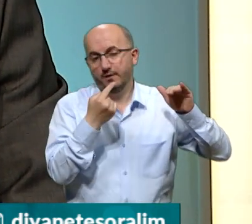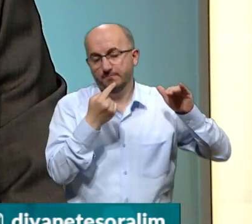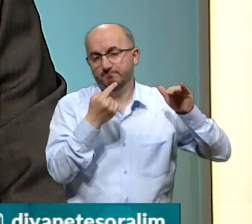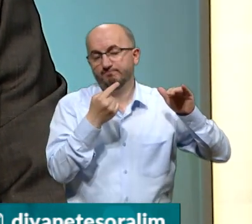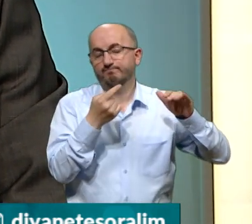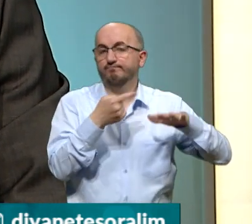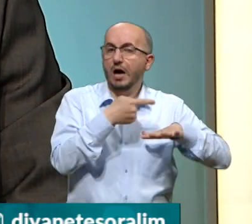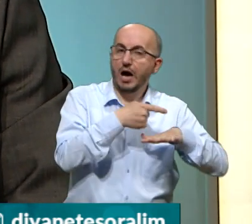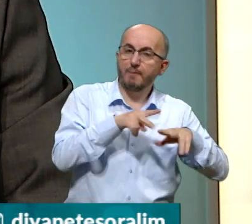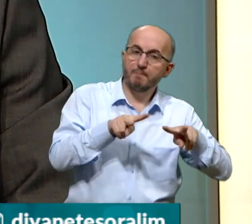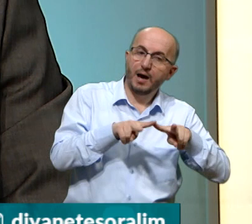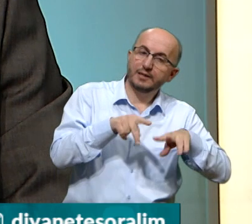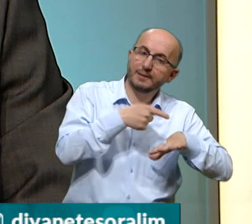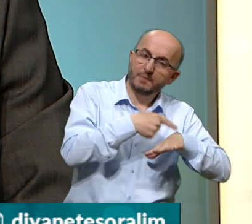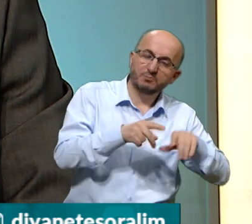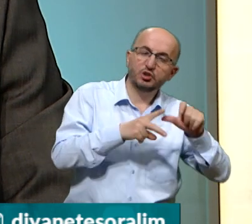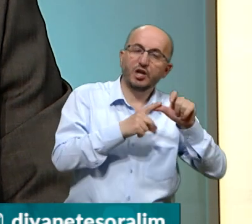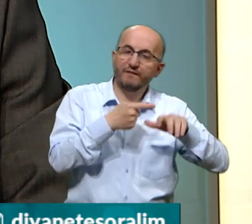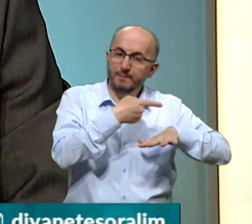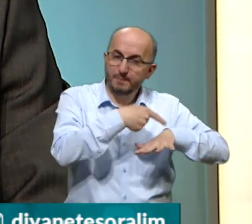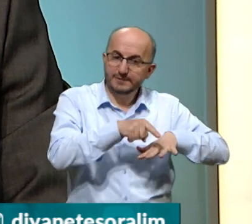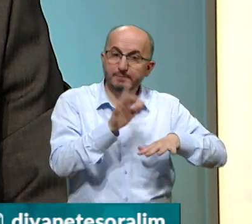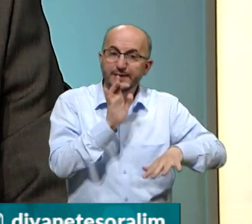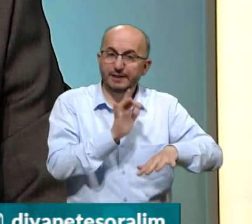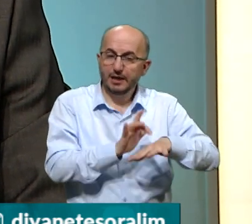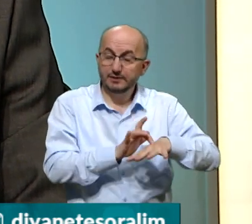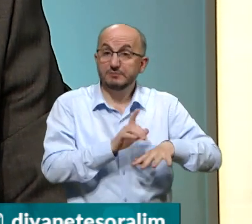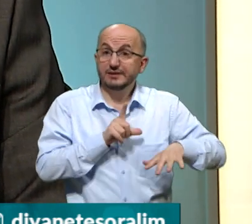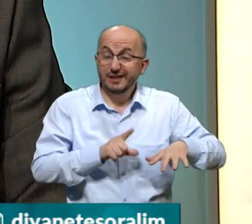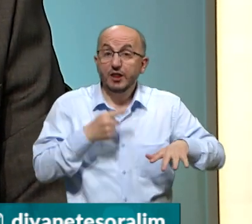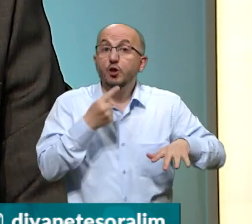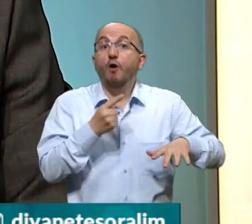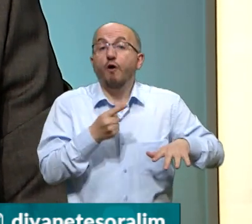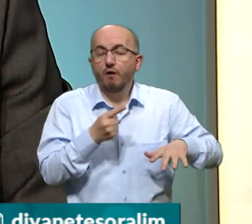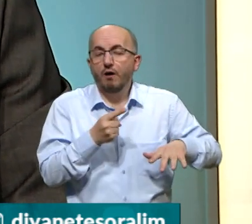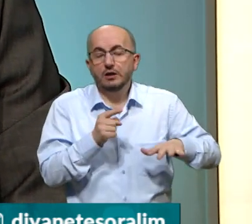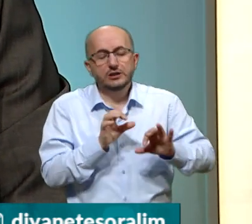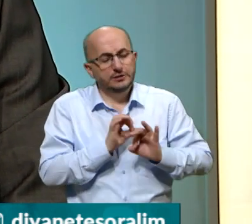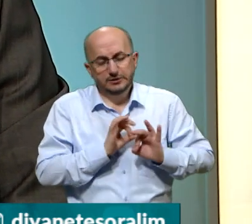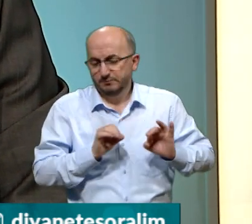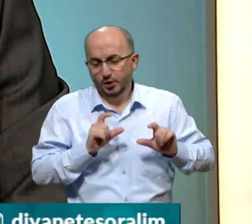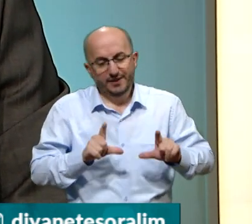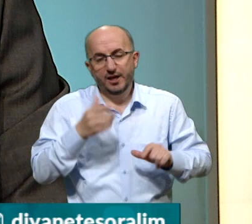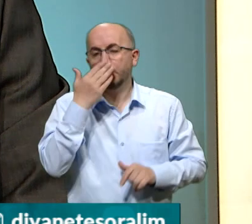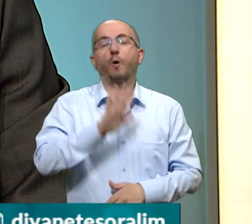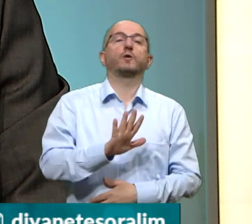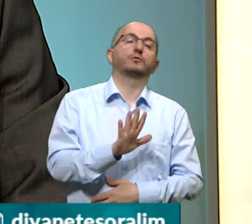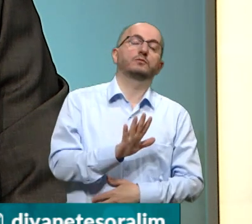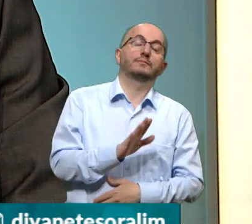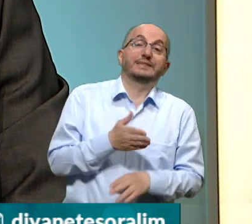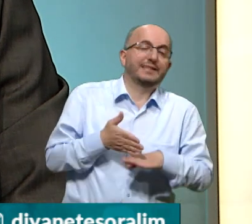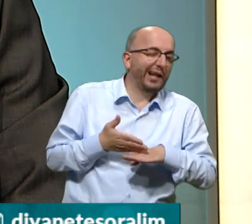Maliki mezhebini veya Şafii ve Hanbeli mezhebini taklit etmesi gerekir diyor buna hiçbir gerek yoktur Neden